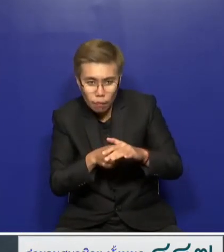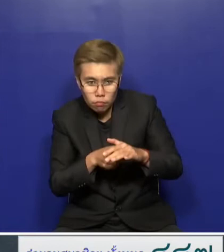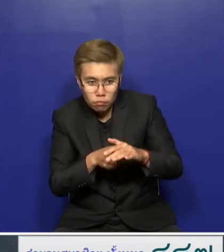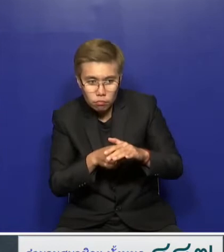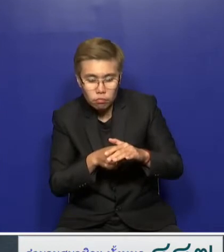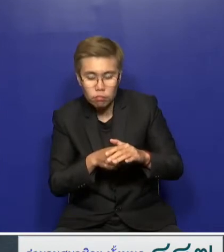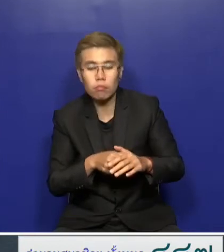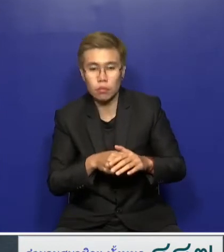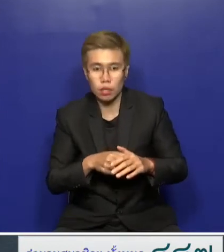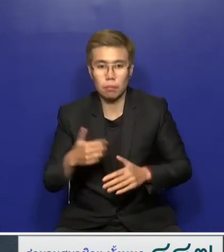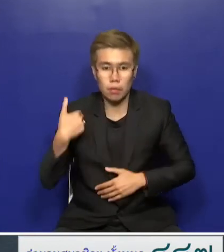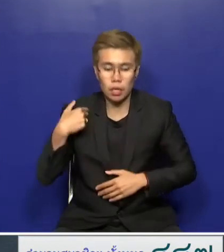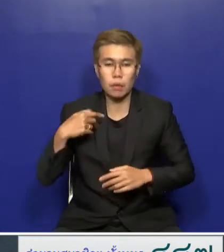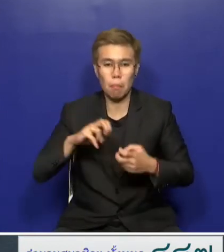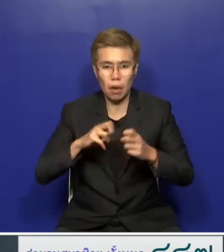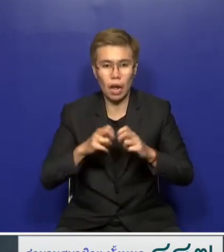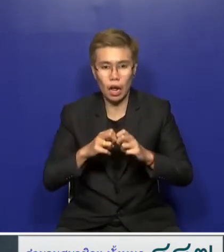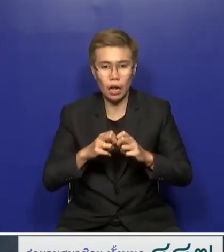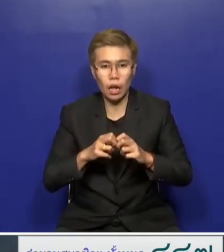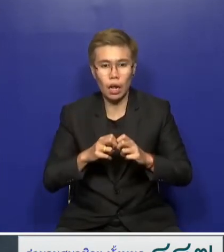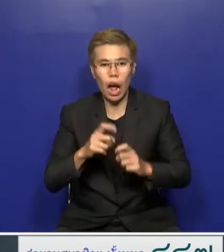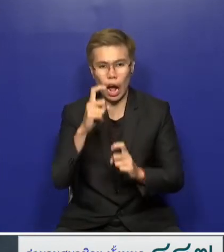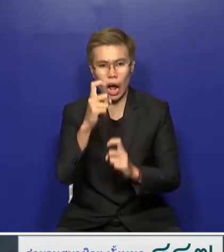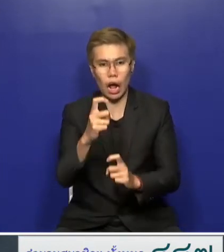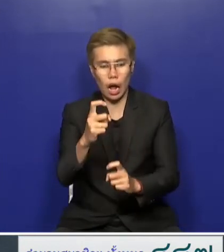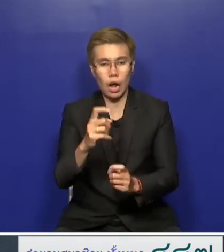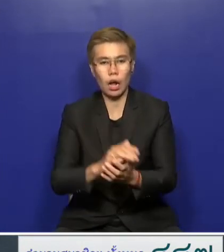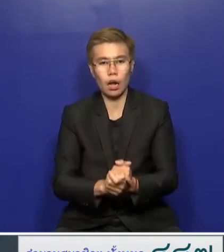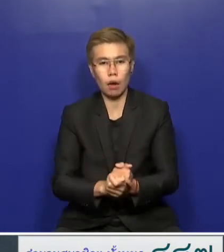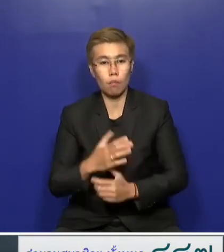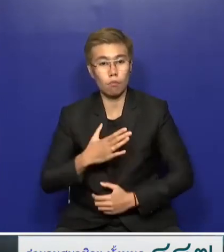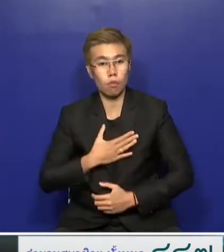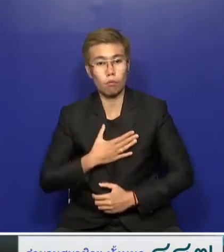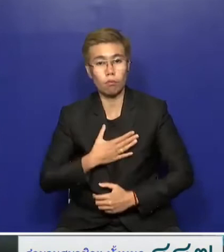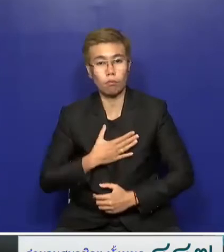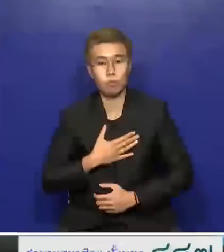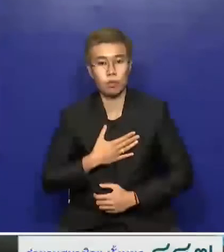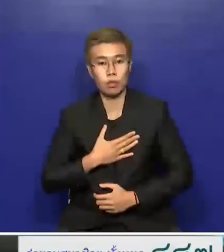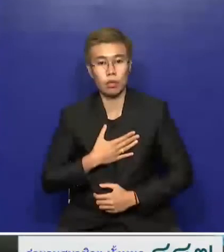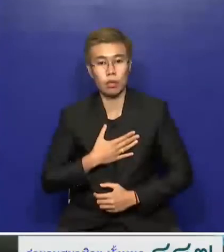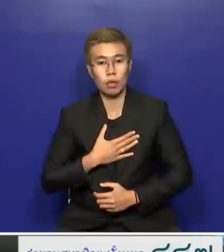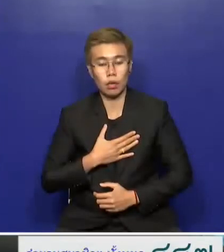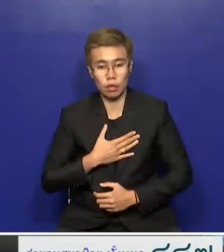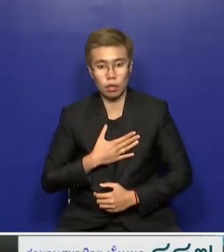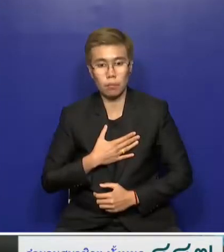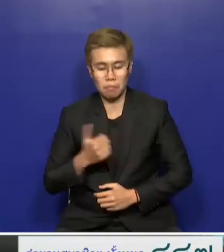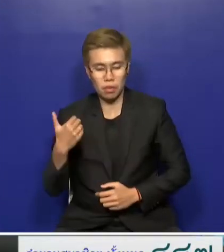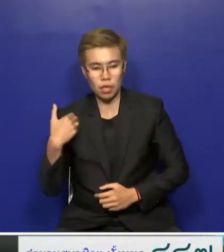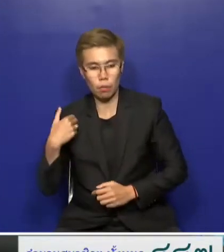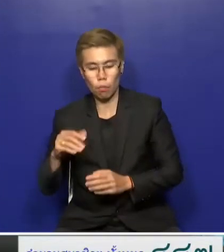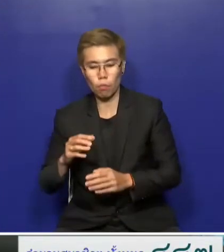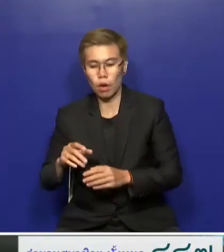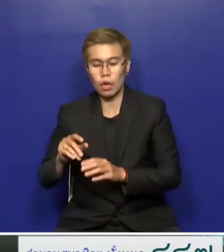มืองที่ผมบอกแล้วมันมีปัจจัยสุ่มเสี่ยงผมจะไม่ขอกล่าวถึงกระบวนการลักลอบนะครับเพราะว่